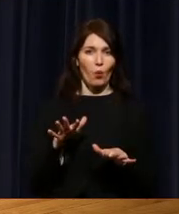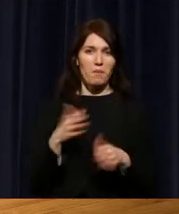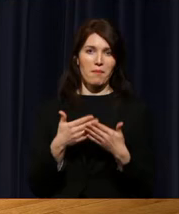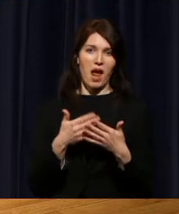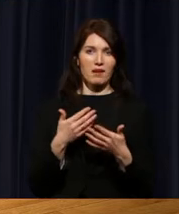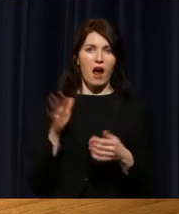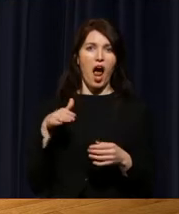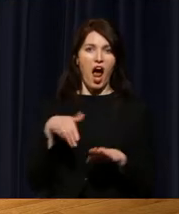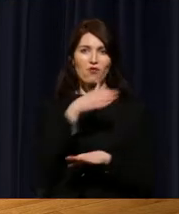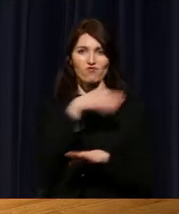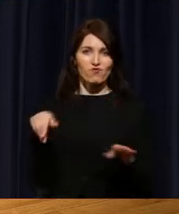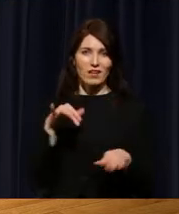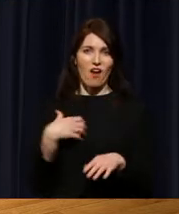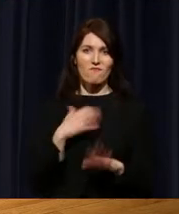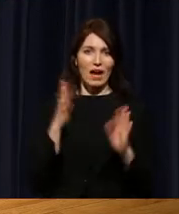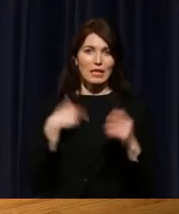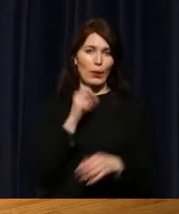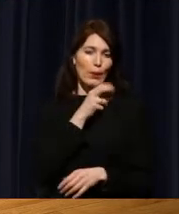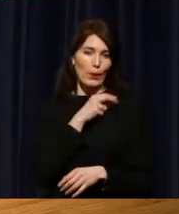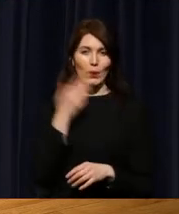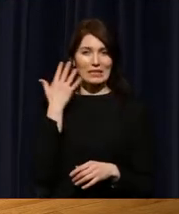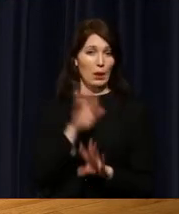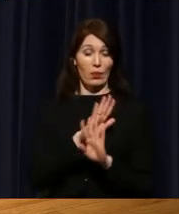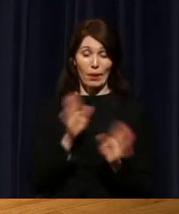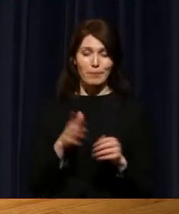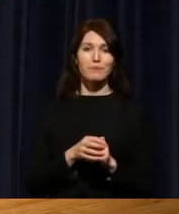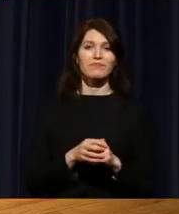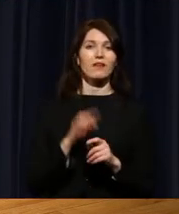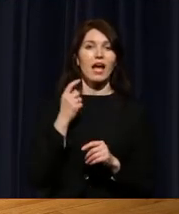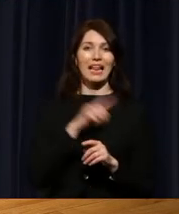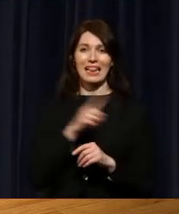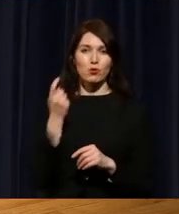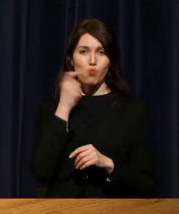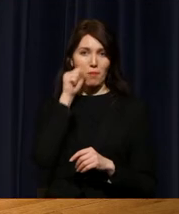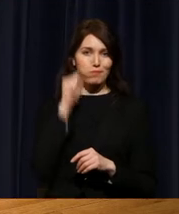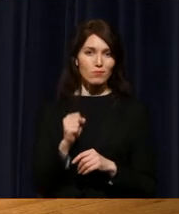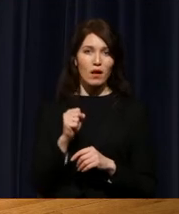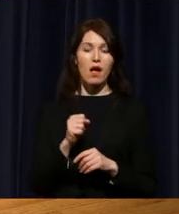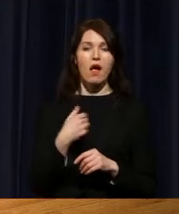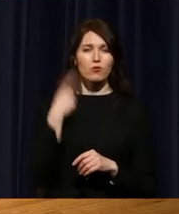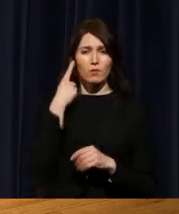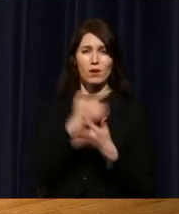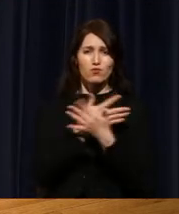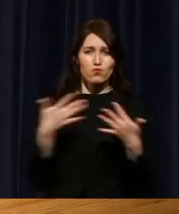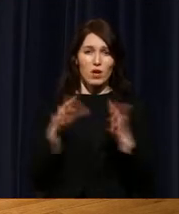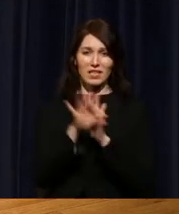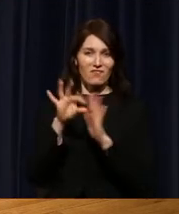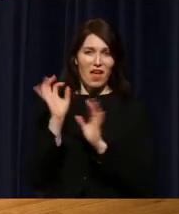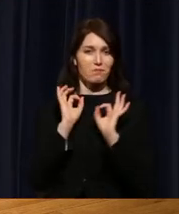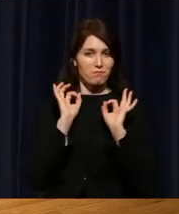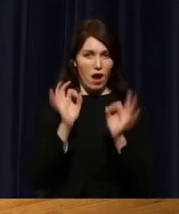kāju nost, tad, kad vajag. Es saru, ka nē, vai ne? Līdz beidzot zobraušanai. Nu, proti ļoti dažādas izvēles, vai